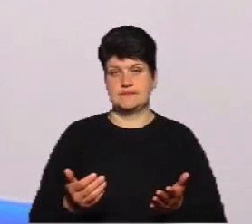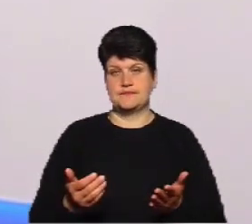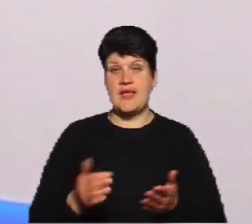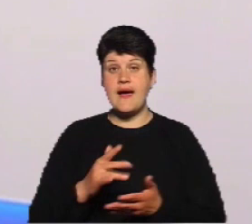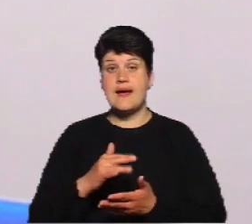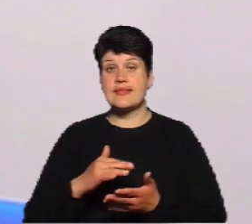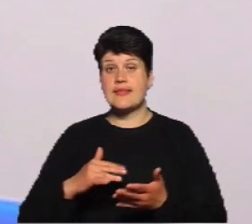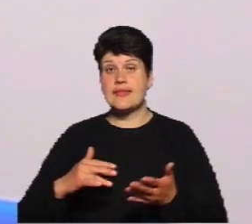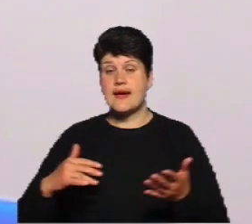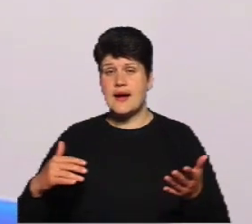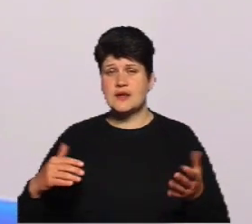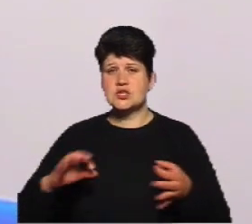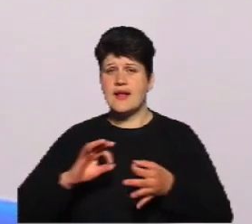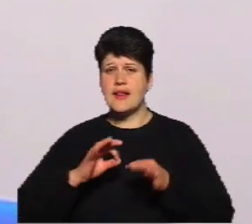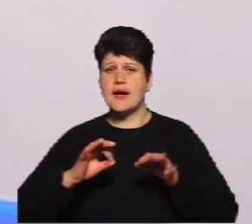цілий ланцюжок йде.